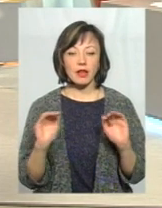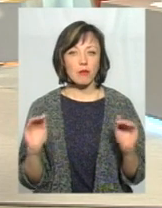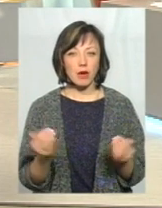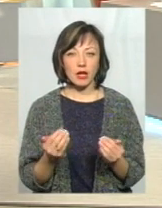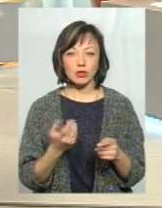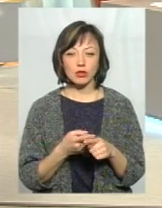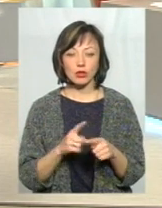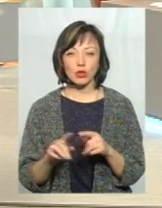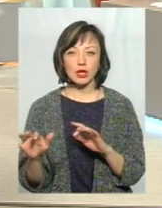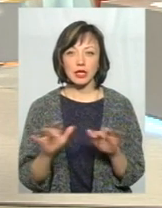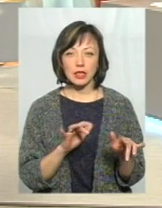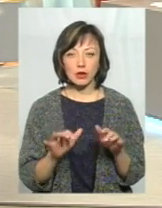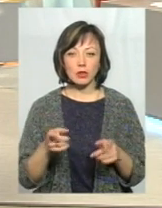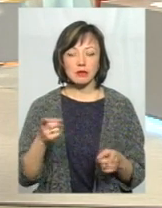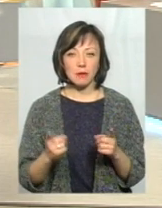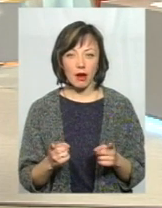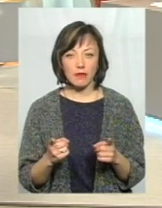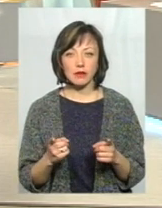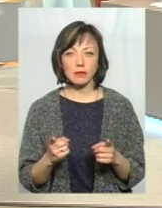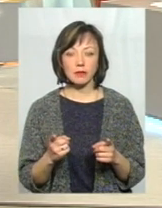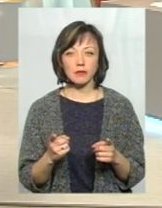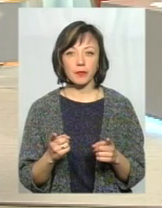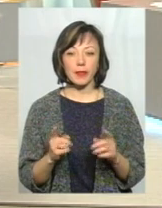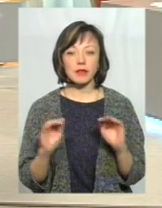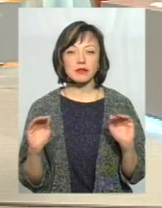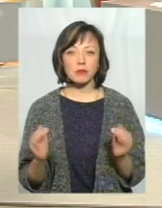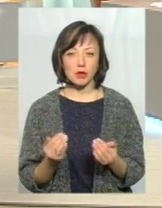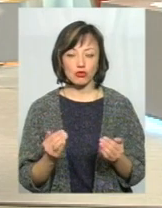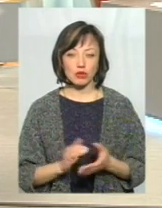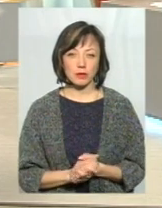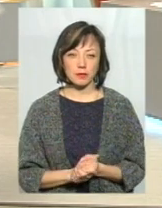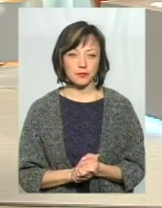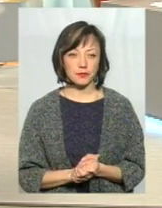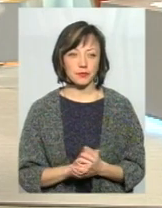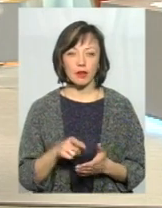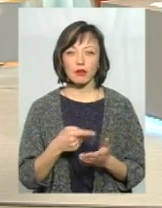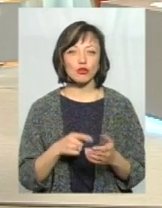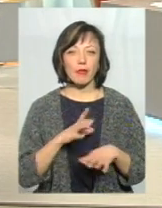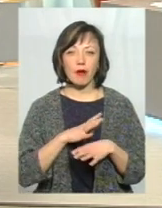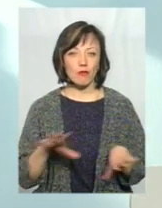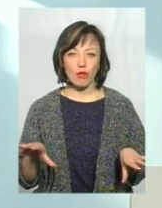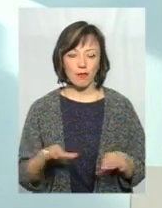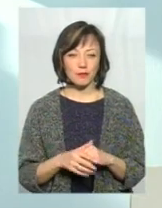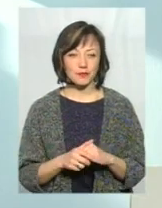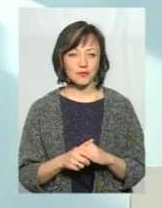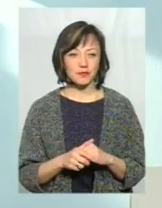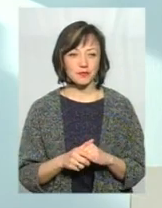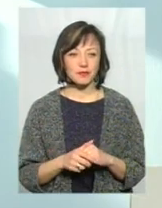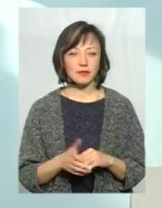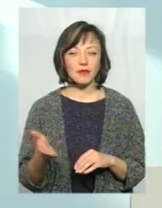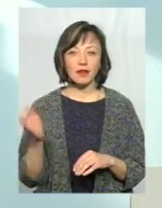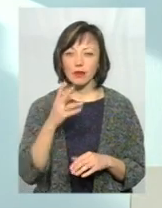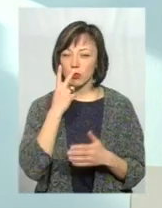якнайменше оцю дію насправді зменшити. Щоб не було в нас депресій. Давайте подивимося на